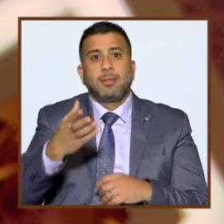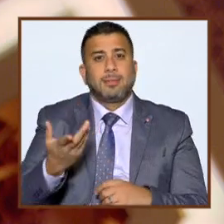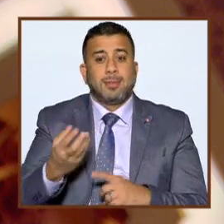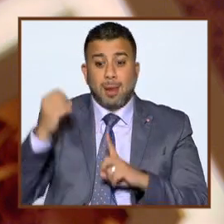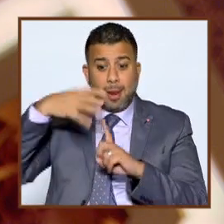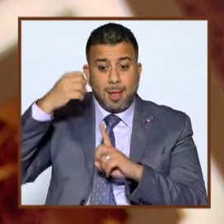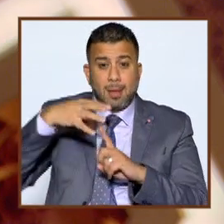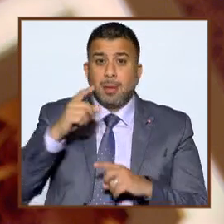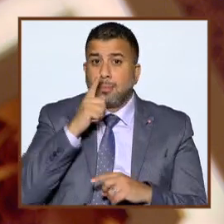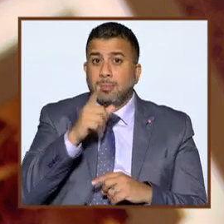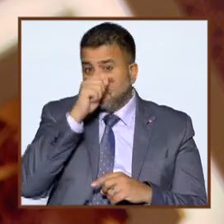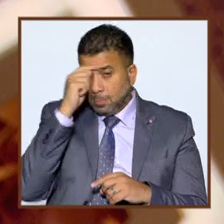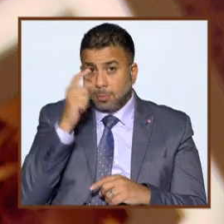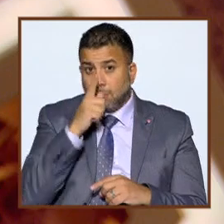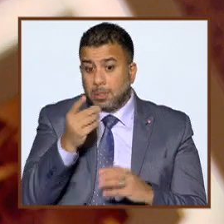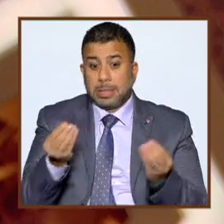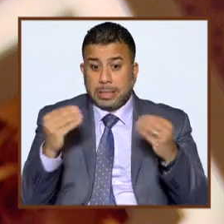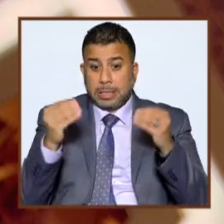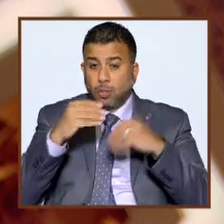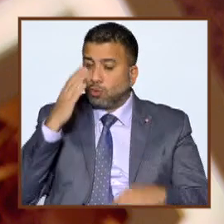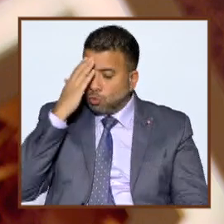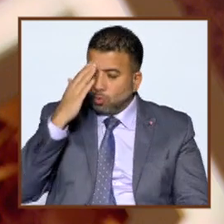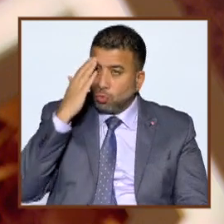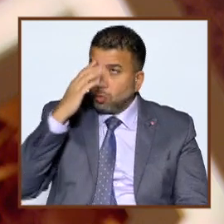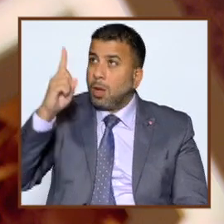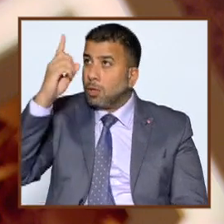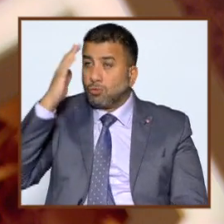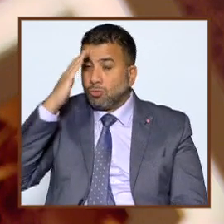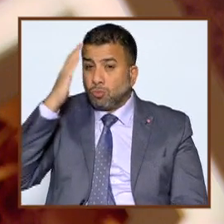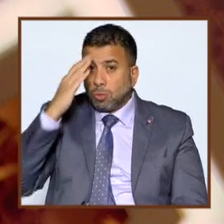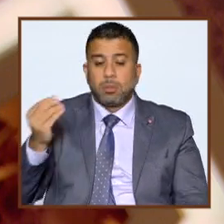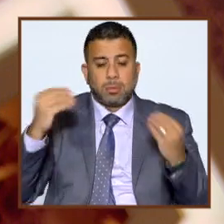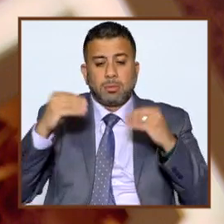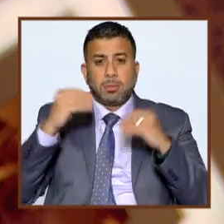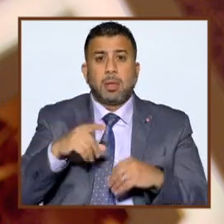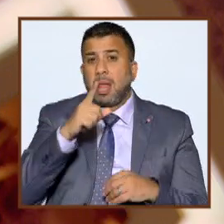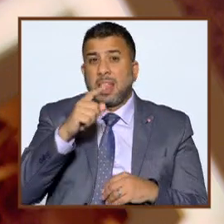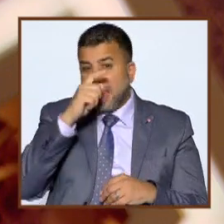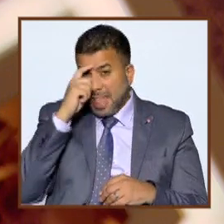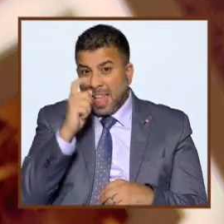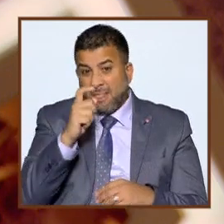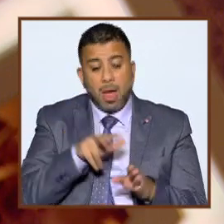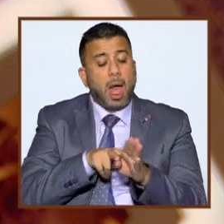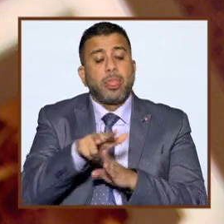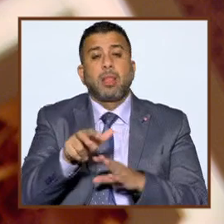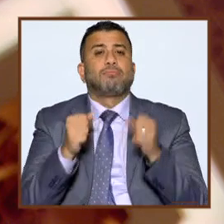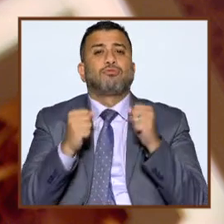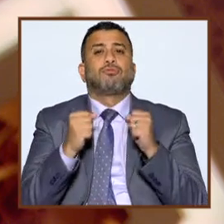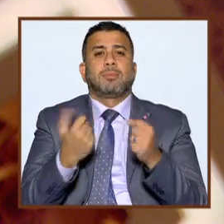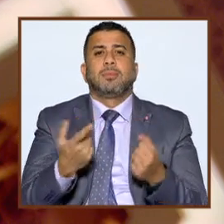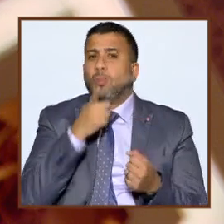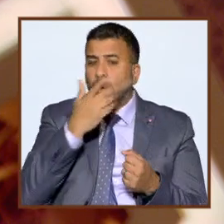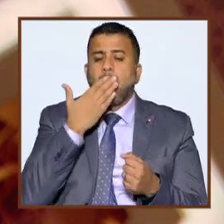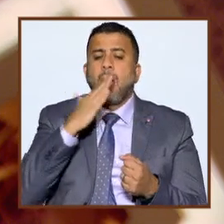وإذ تأذن ربكم لئن شكرتم لأزيدنكم ولئن كفرتم إن عذابي لشديد. فلذلك هذه نعمة